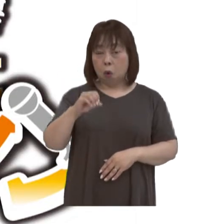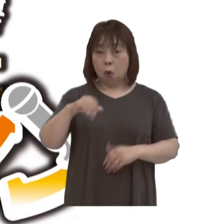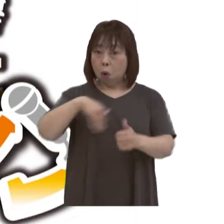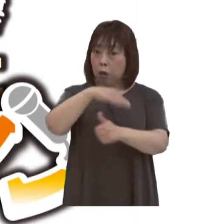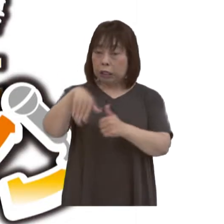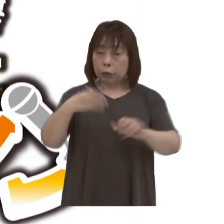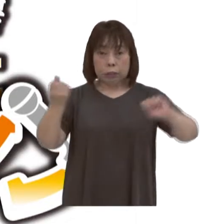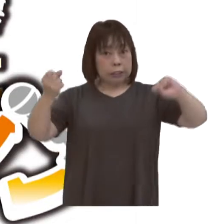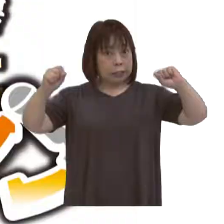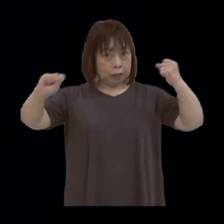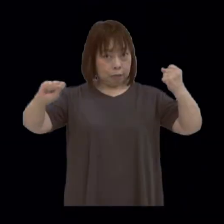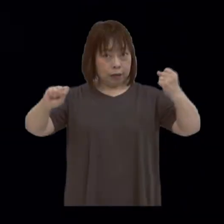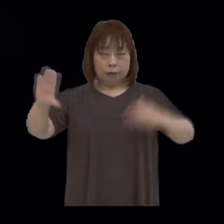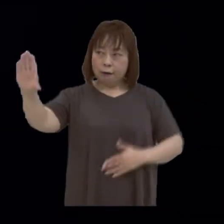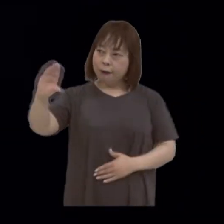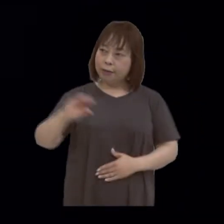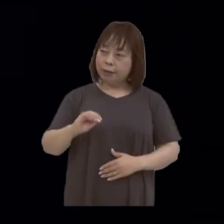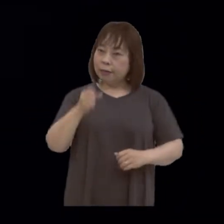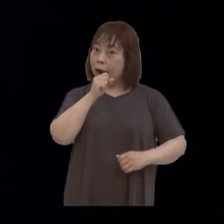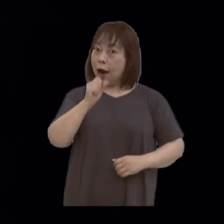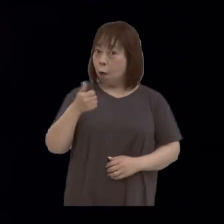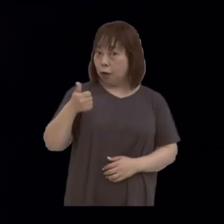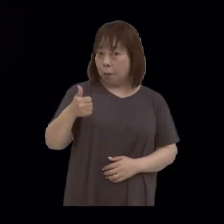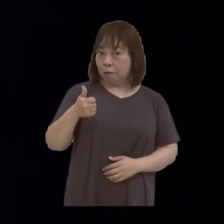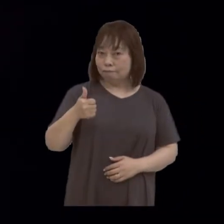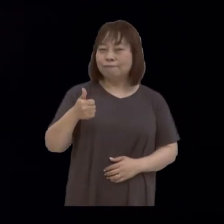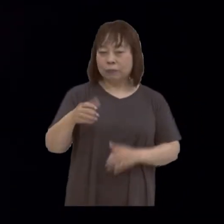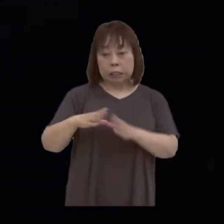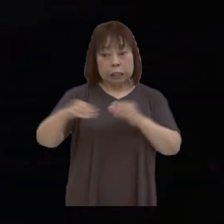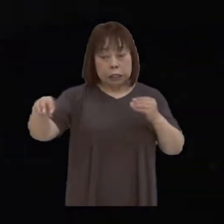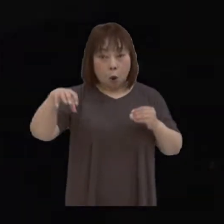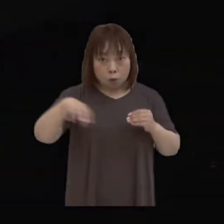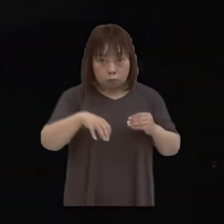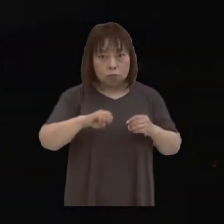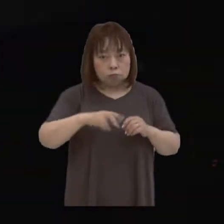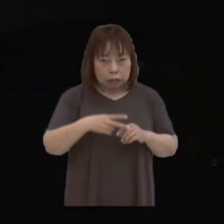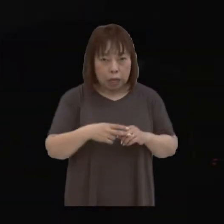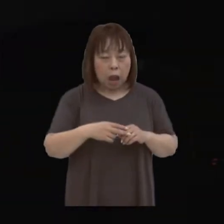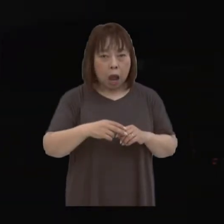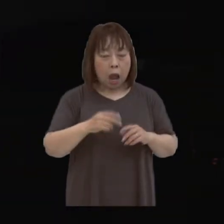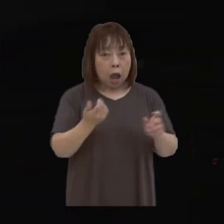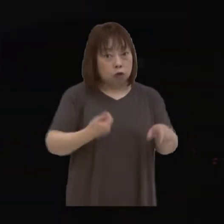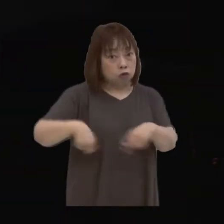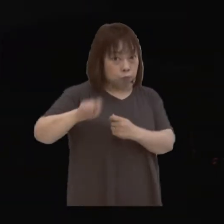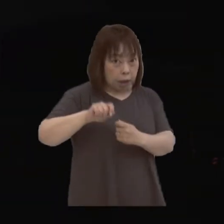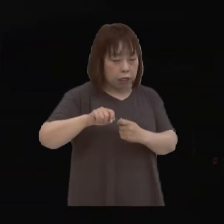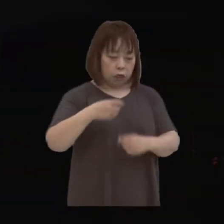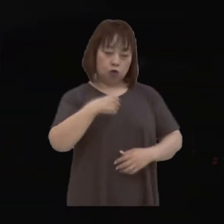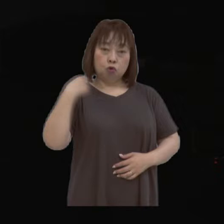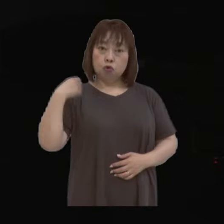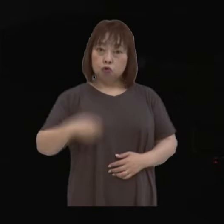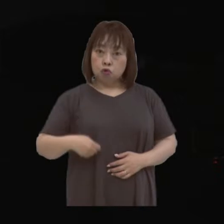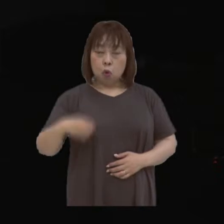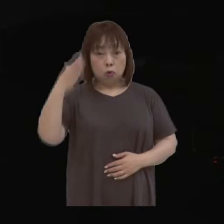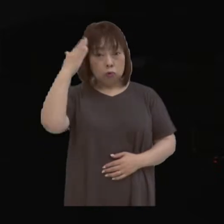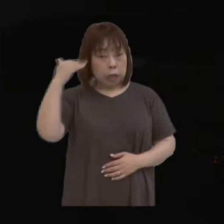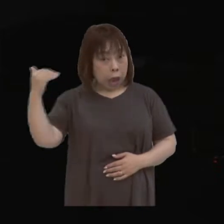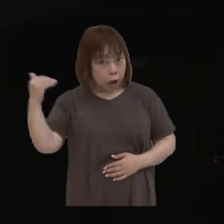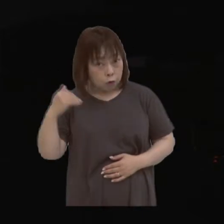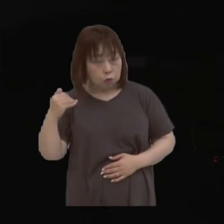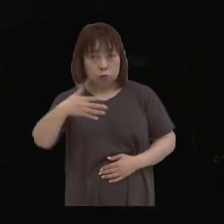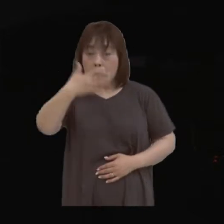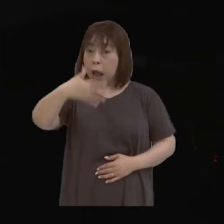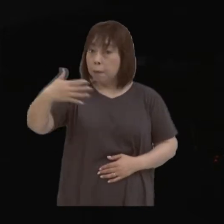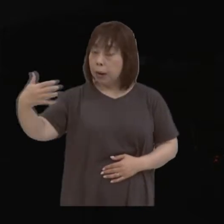カラオケマンです。日本をはじめスペイン、中国、韓国、アメリカ、ロメー